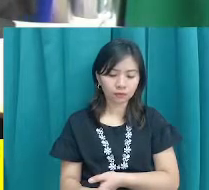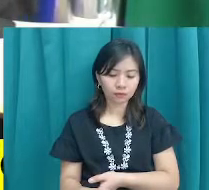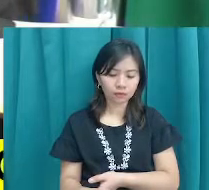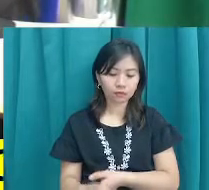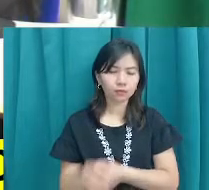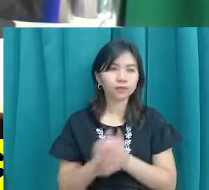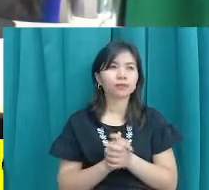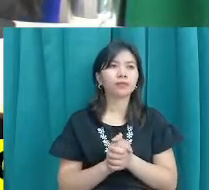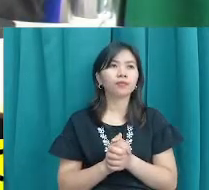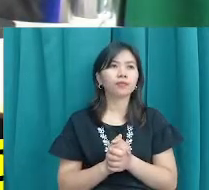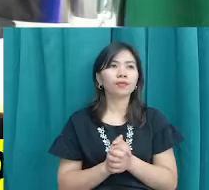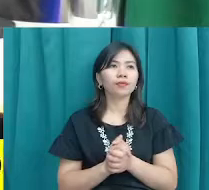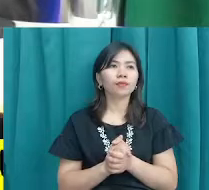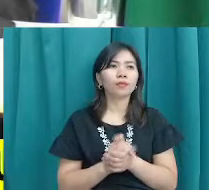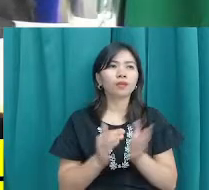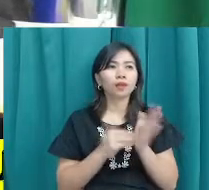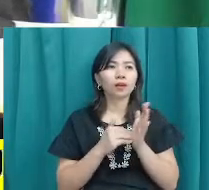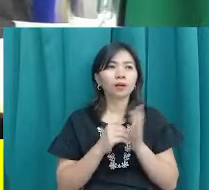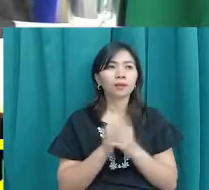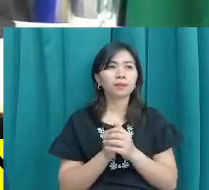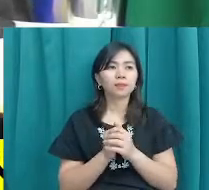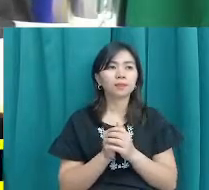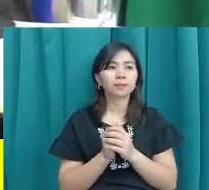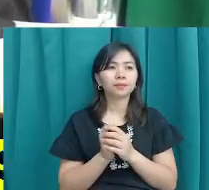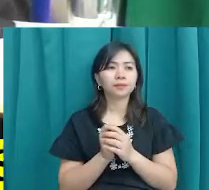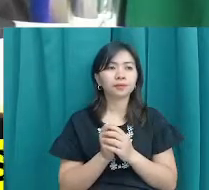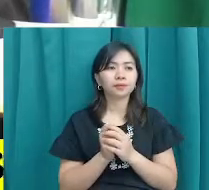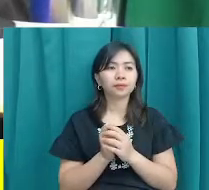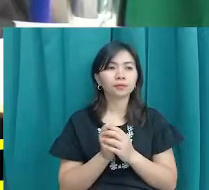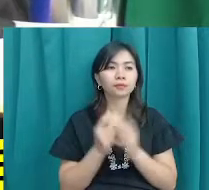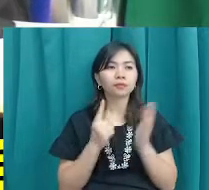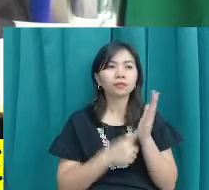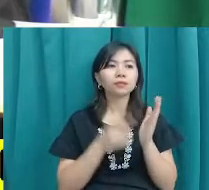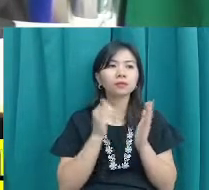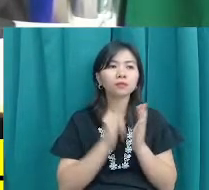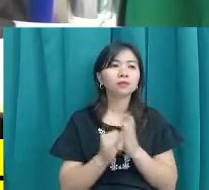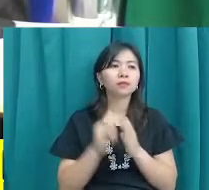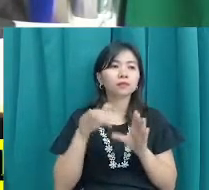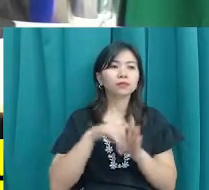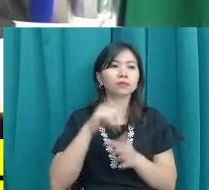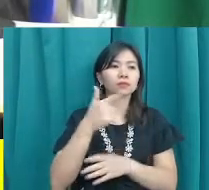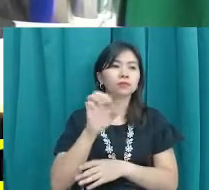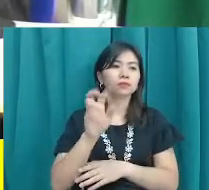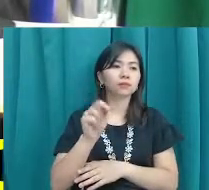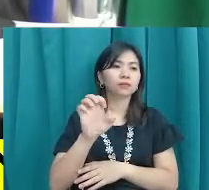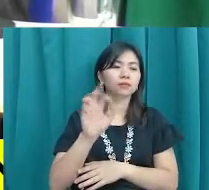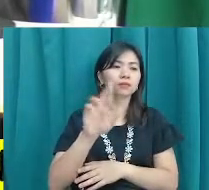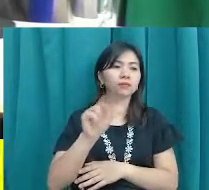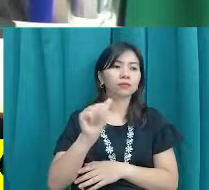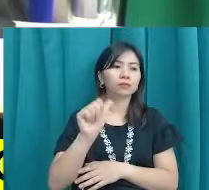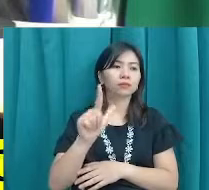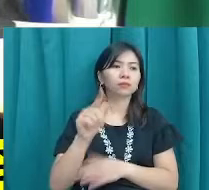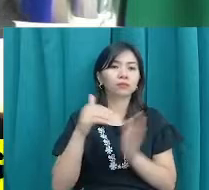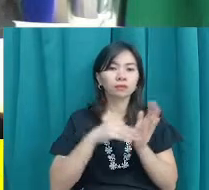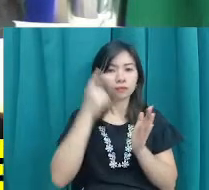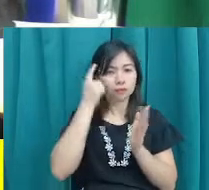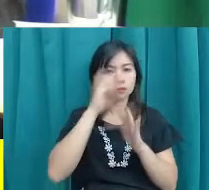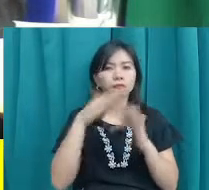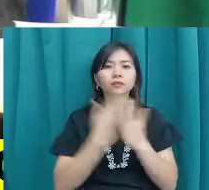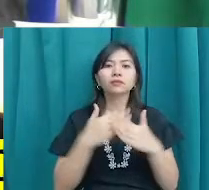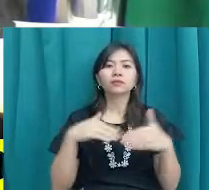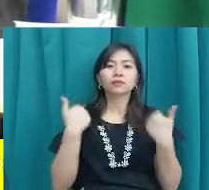sir na specific to, bagamat sinabi ko to, pero generally. Pero ngayon, sasabihin ko to sa inyo directly para sa mga young